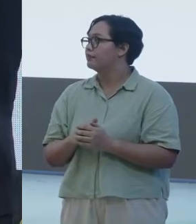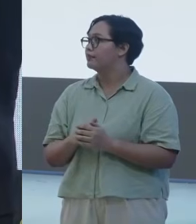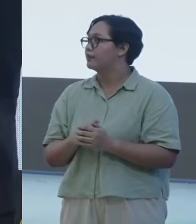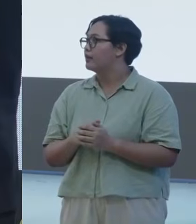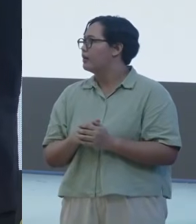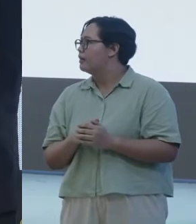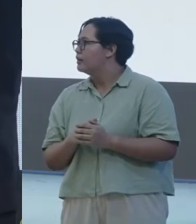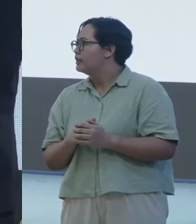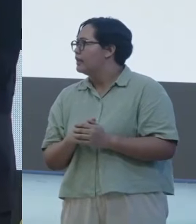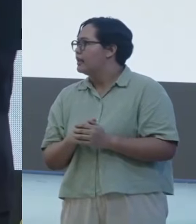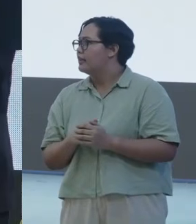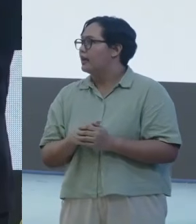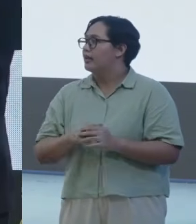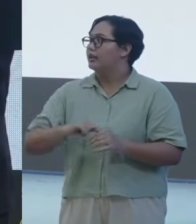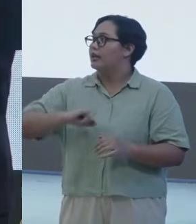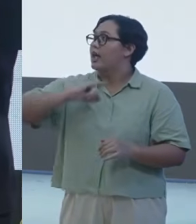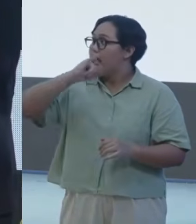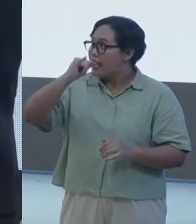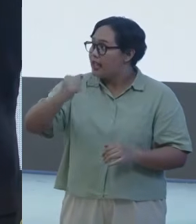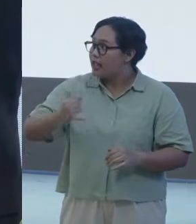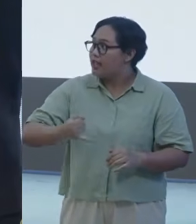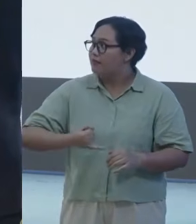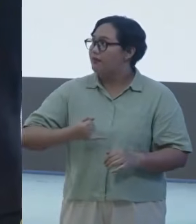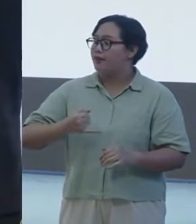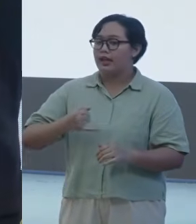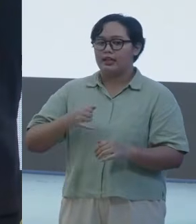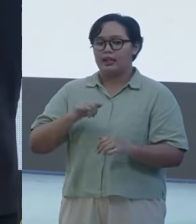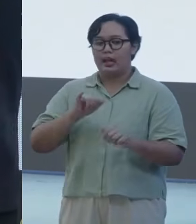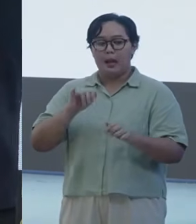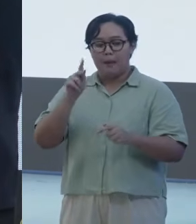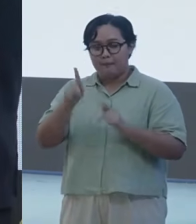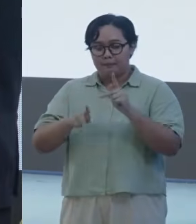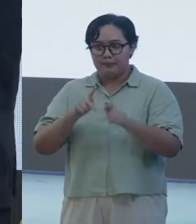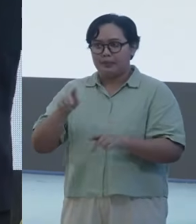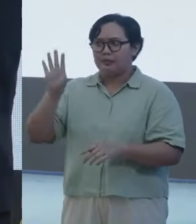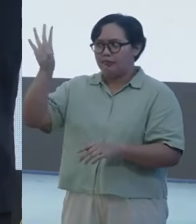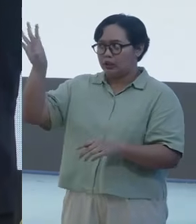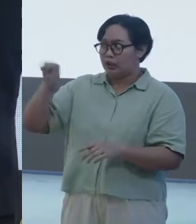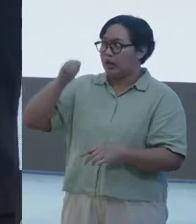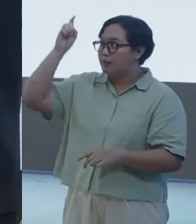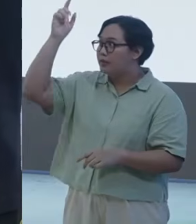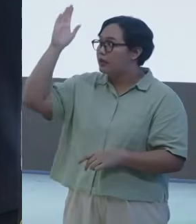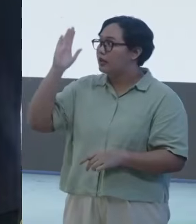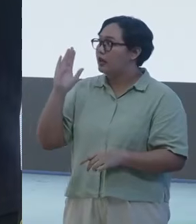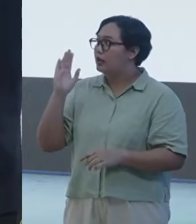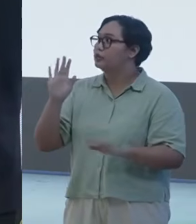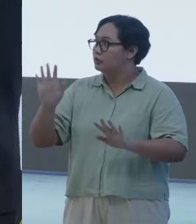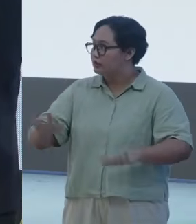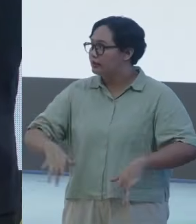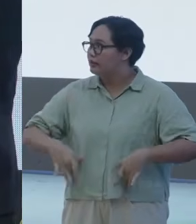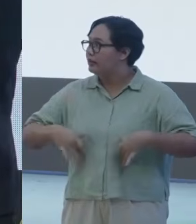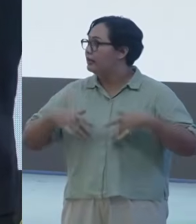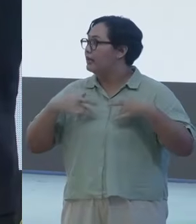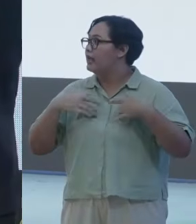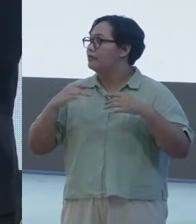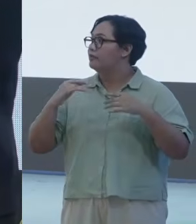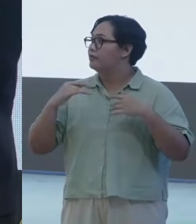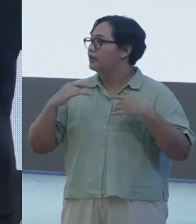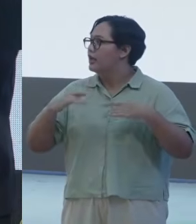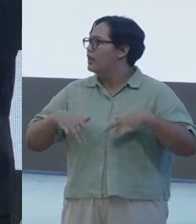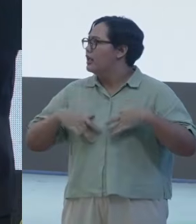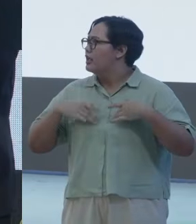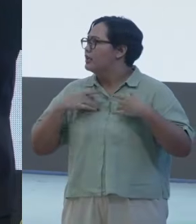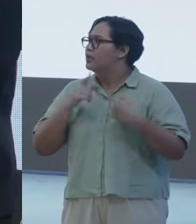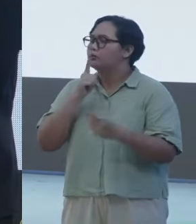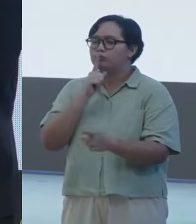godliness, dahil sa inaasahan na buhay na walang hanggan, the hope of eternal life, na pinangako ng Diyos